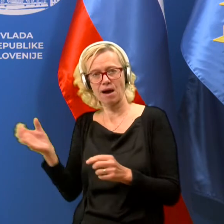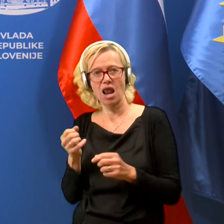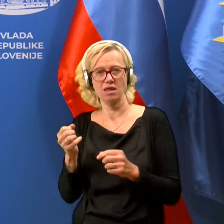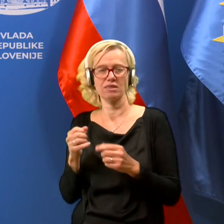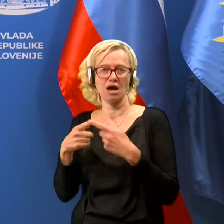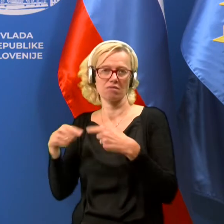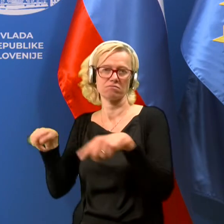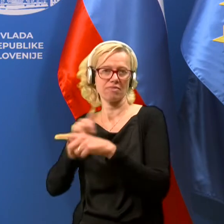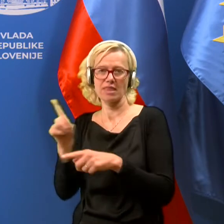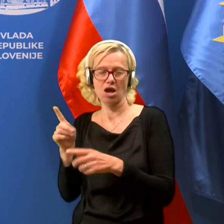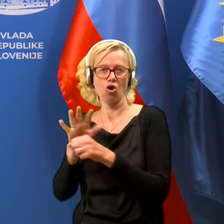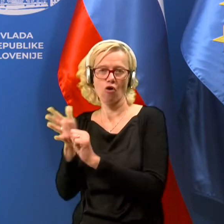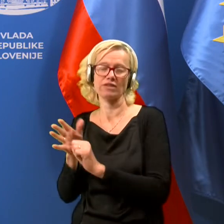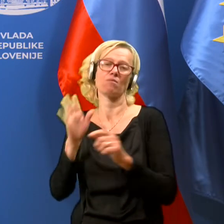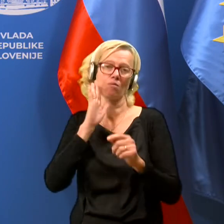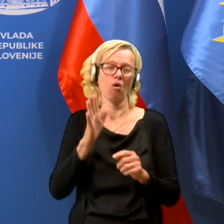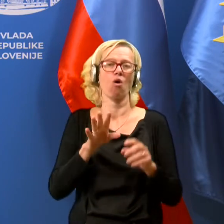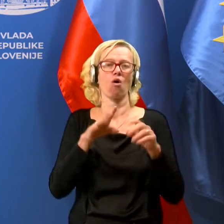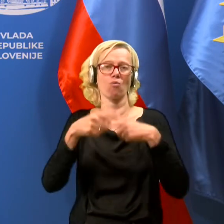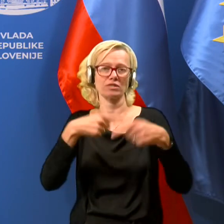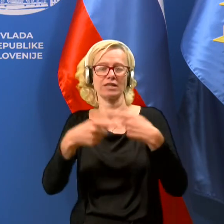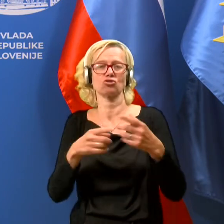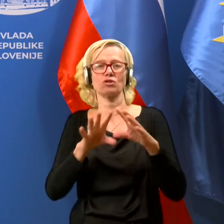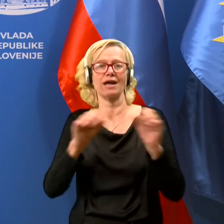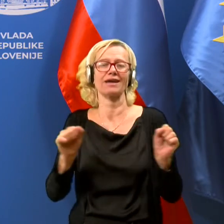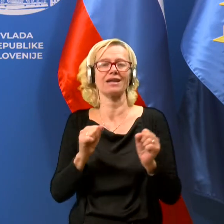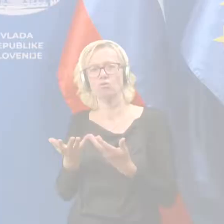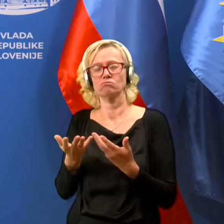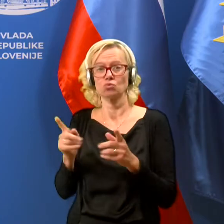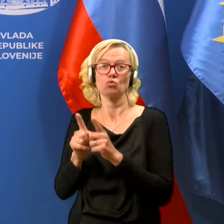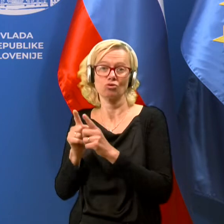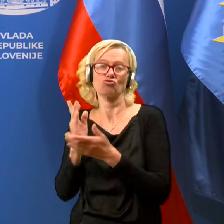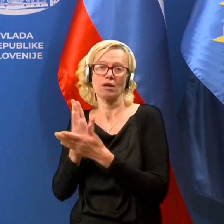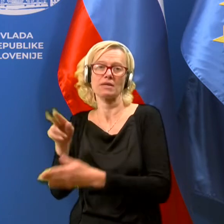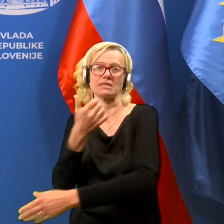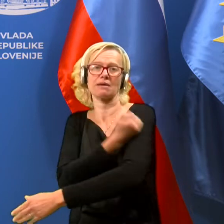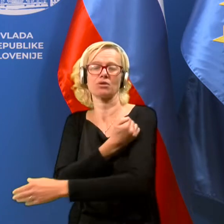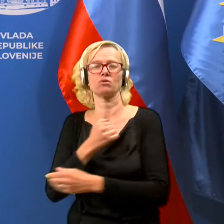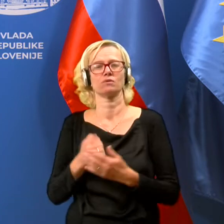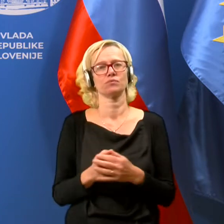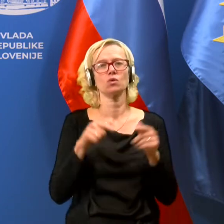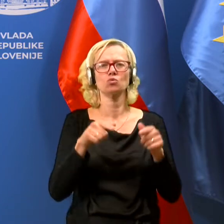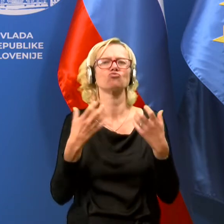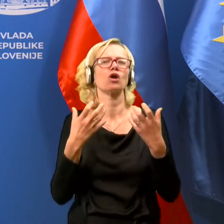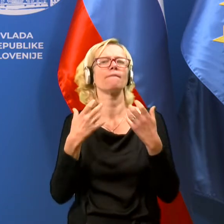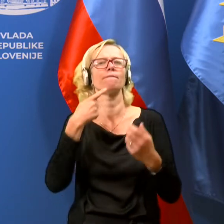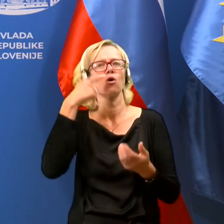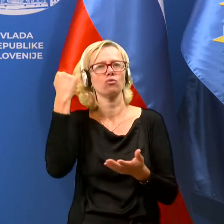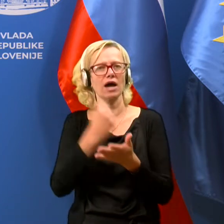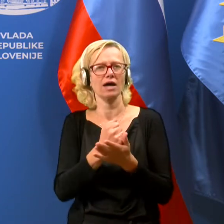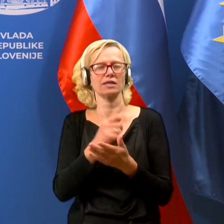seveda bo narejena škoda tudi za to skupino bolnikov. Tu bi želel dejansko poudariti